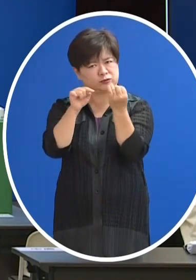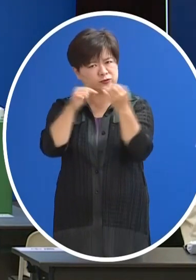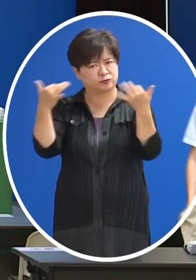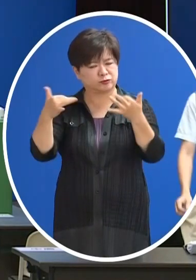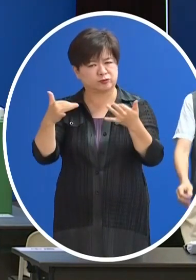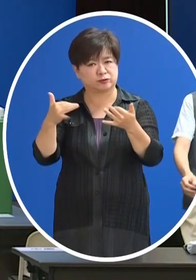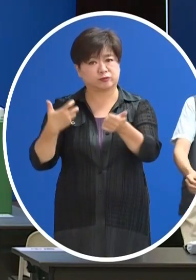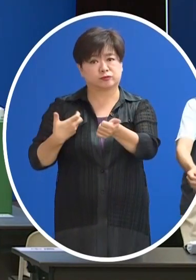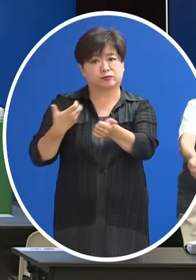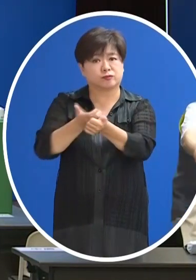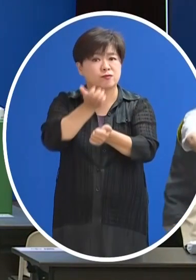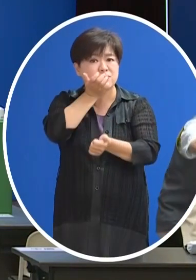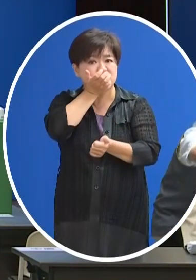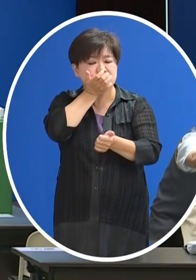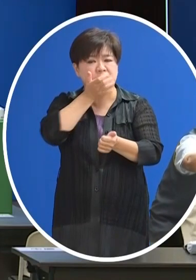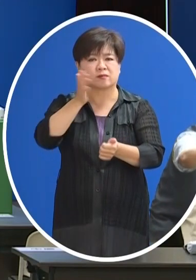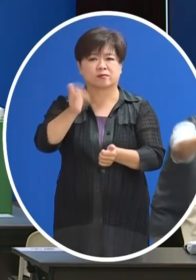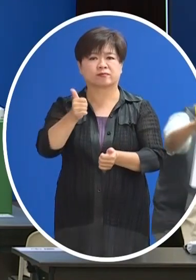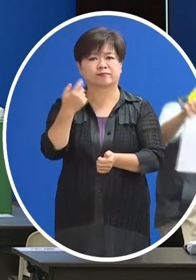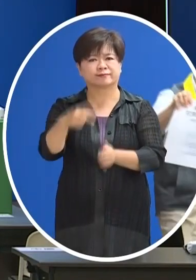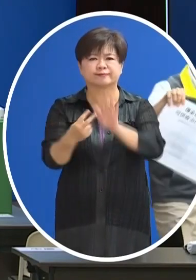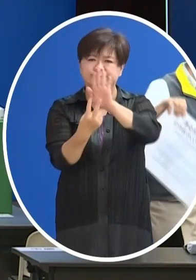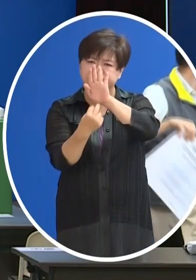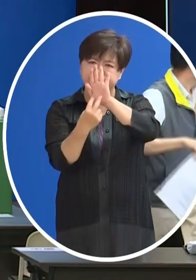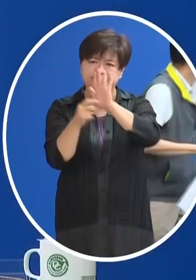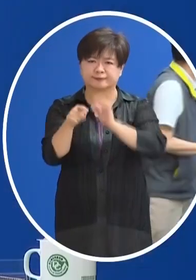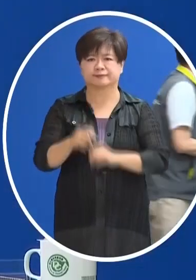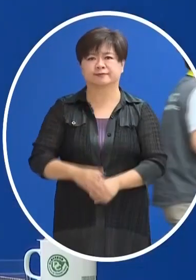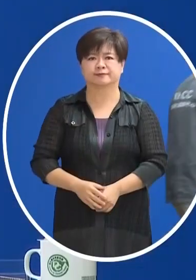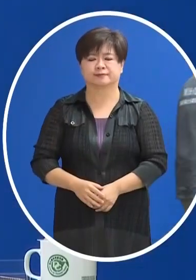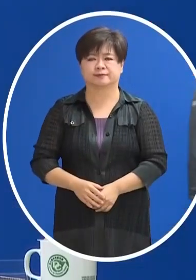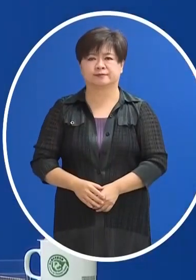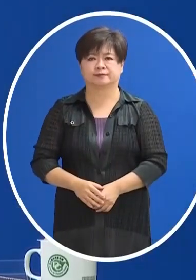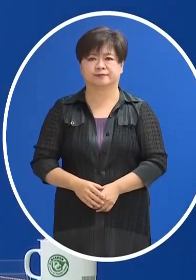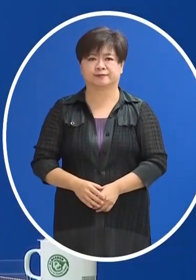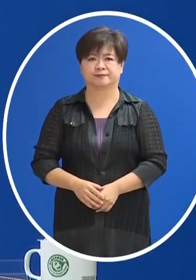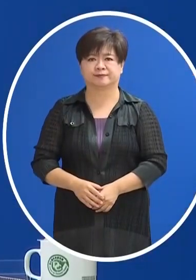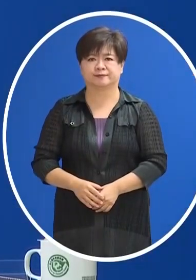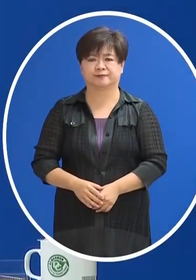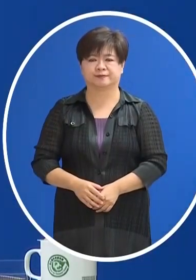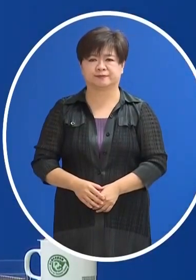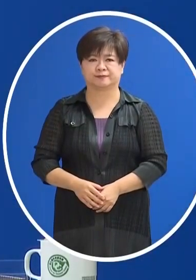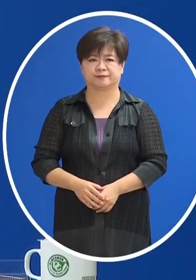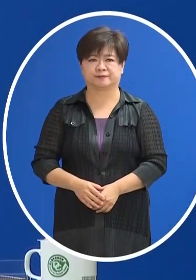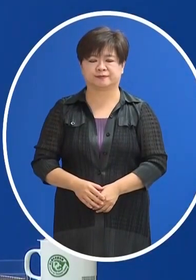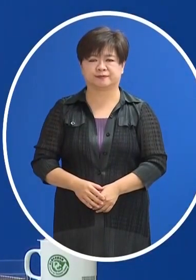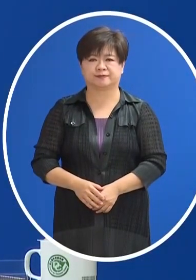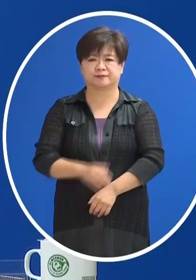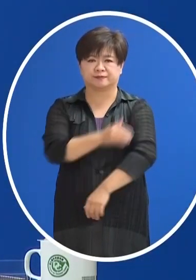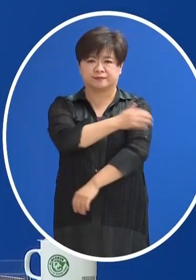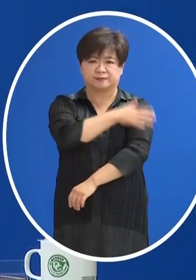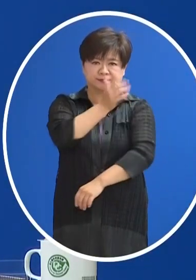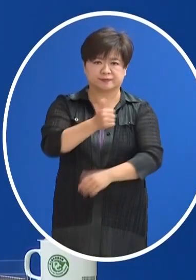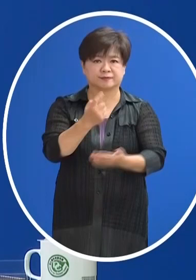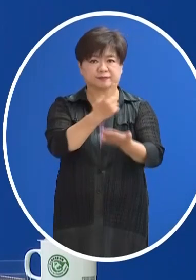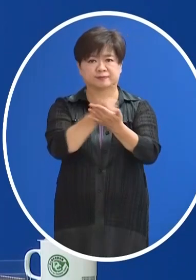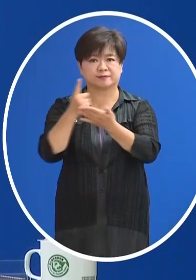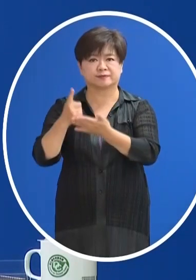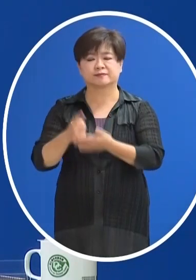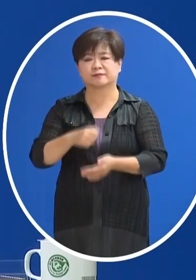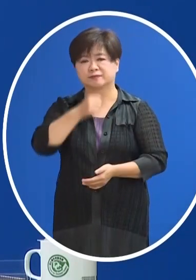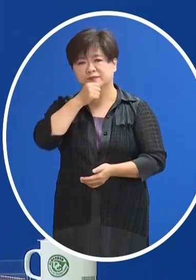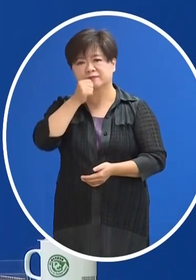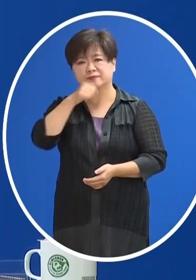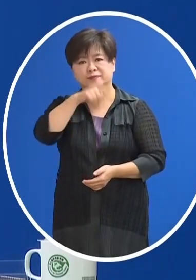十次再让大家把这事情再澄清一下？ 好，那指挥官还有我们各位媒体女士先